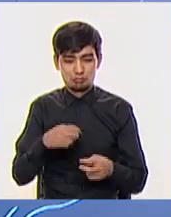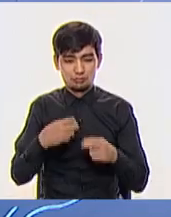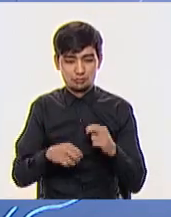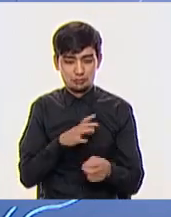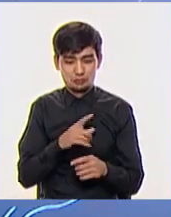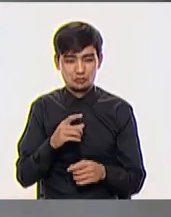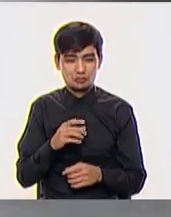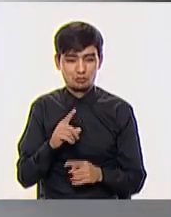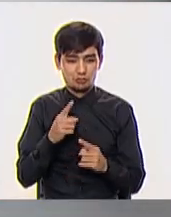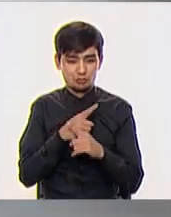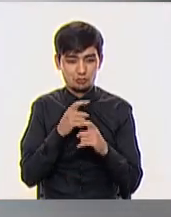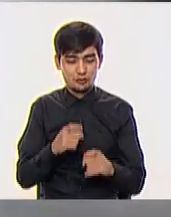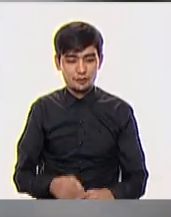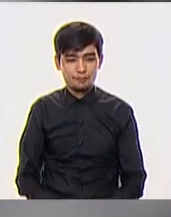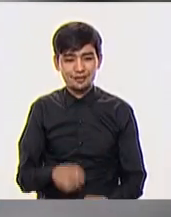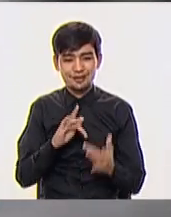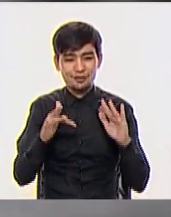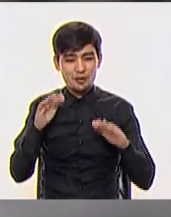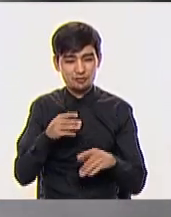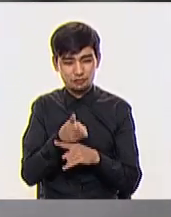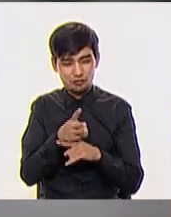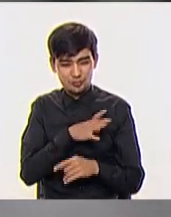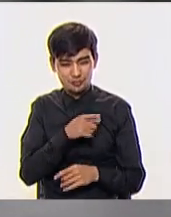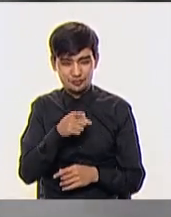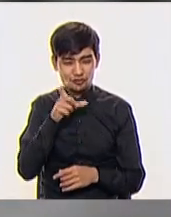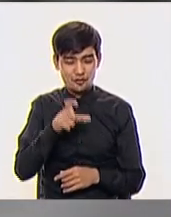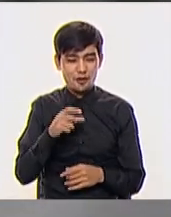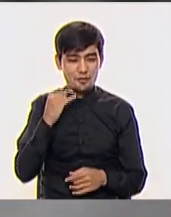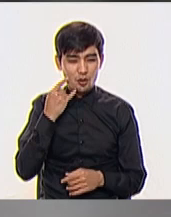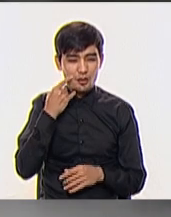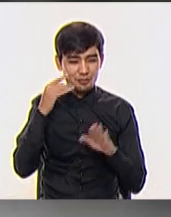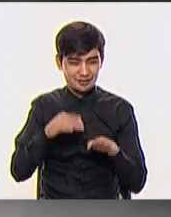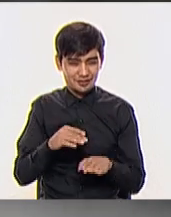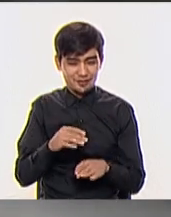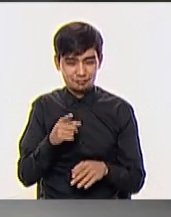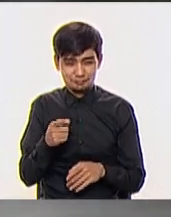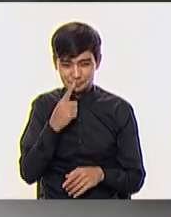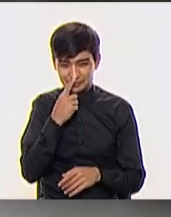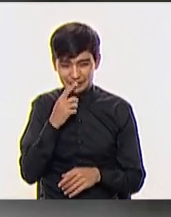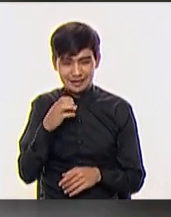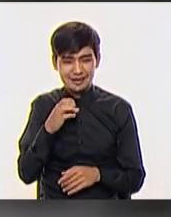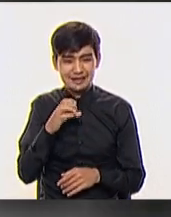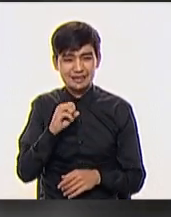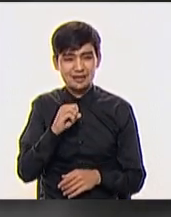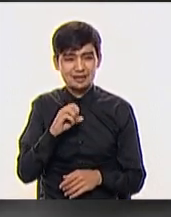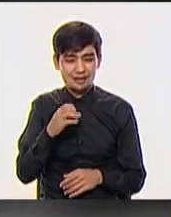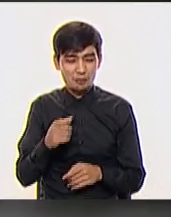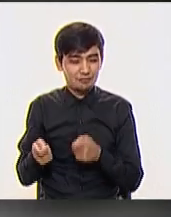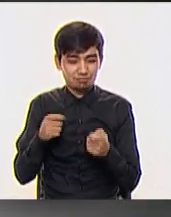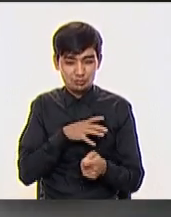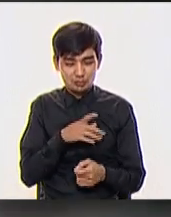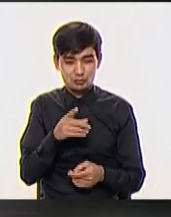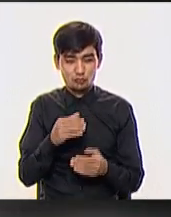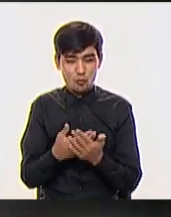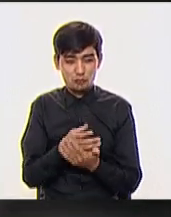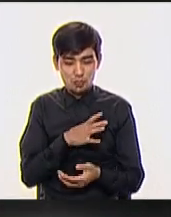мәлімдеді. Әлеуметтік желіге мына бейне жазбаны жүктеген азамат Петропавлға қаңтарда ғана келінген жаңа автобустарды жүк көлігіне тиеп, қайта